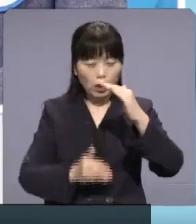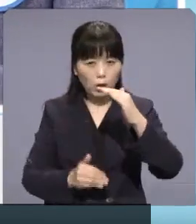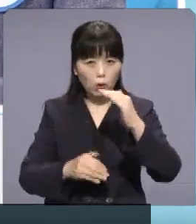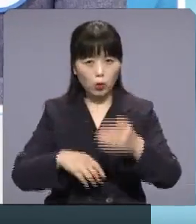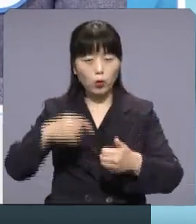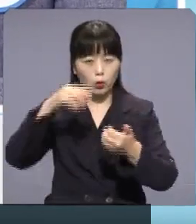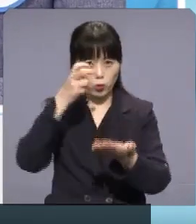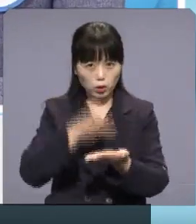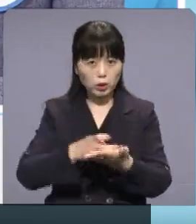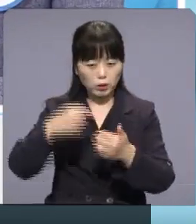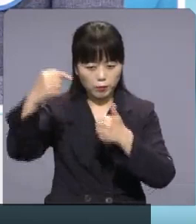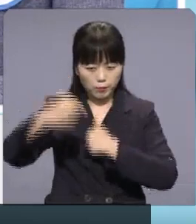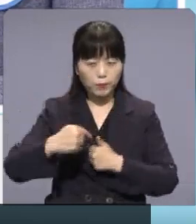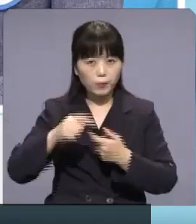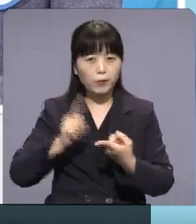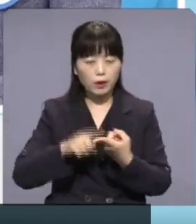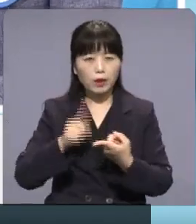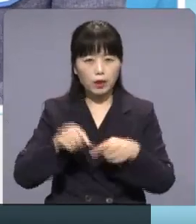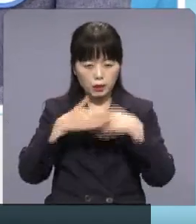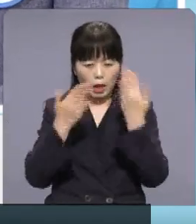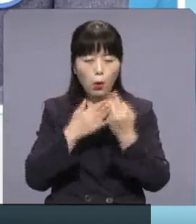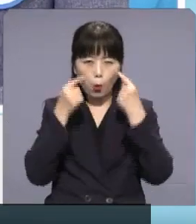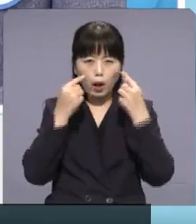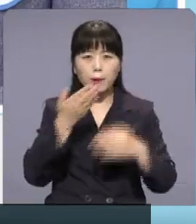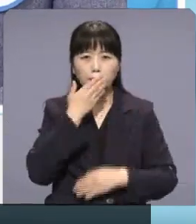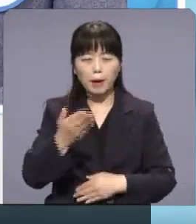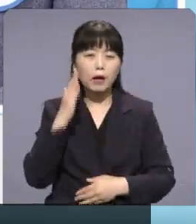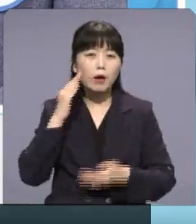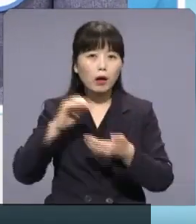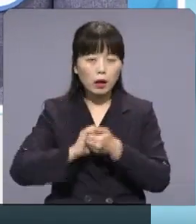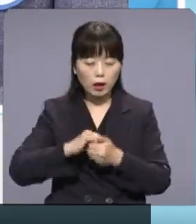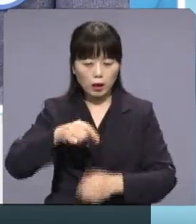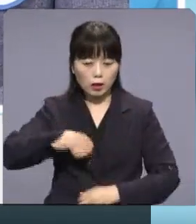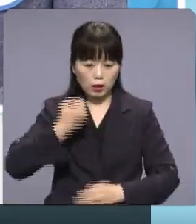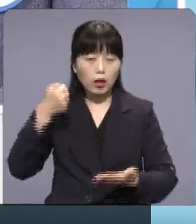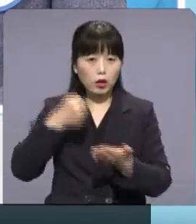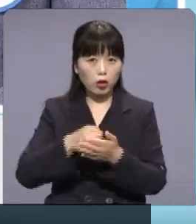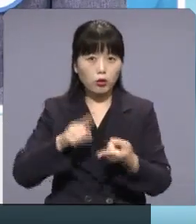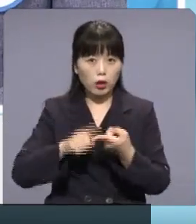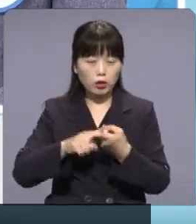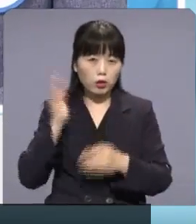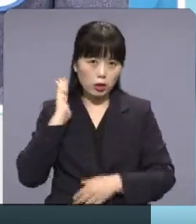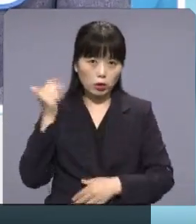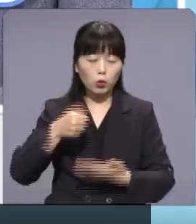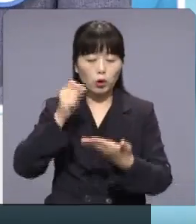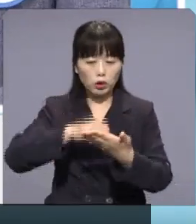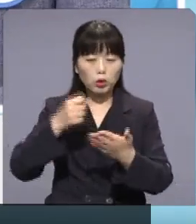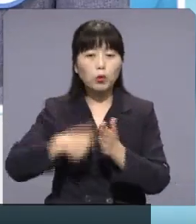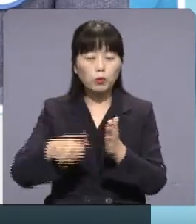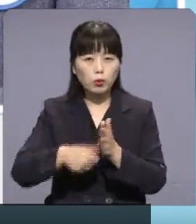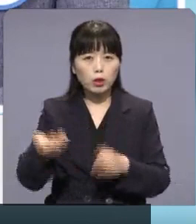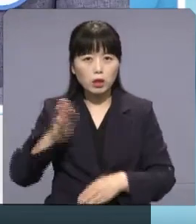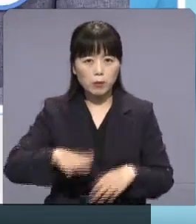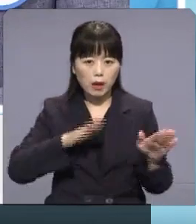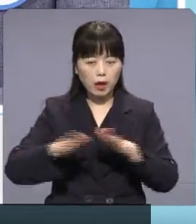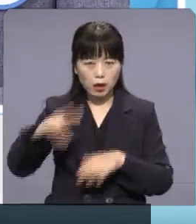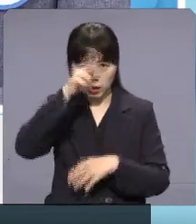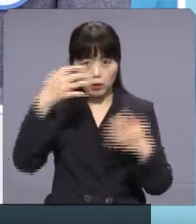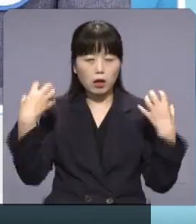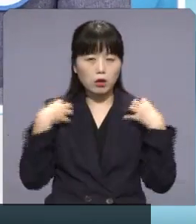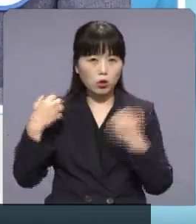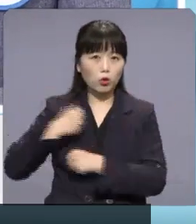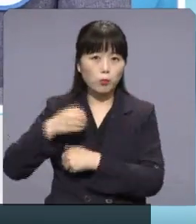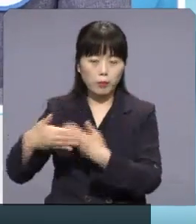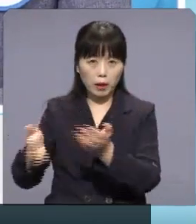지침 이런 것들을 확인할 수밖에 없습니다. 청와대에서 자체적으로 결정한 것들은 다 대통령 기록물이지만 예. 해양경찰청이나